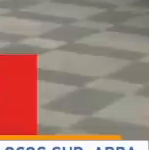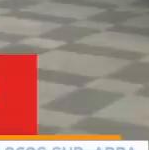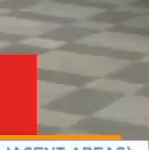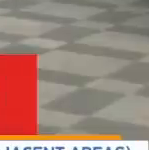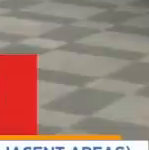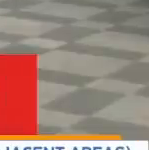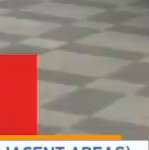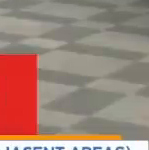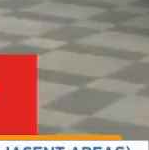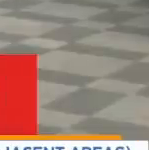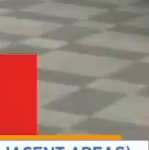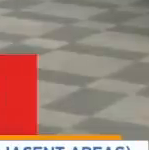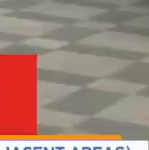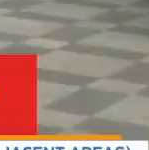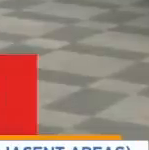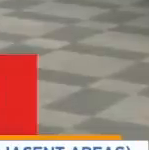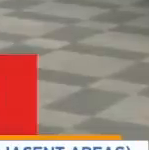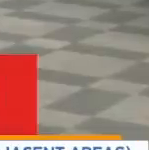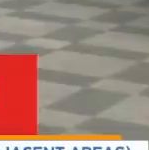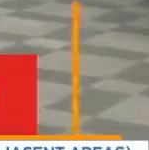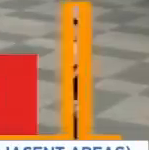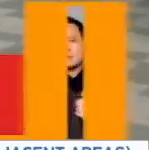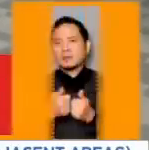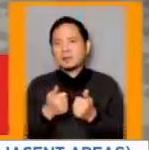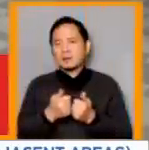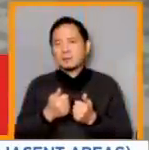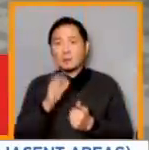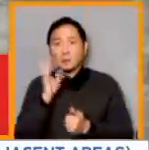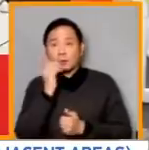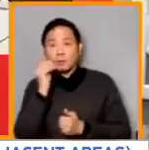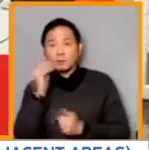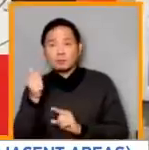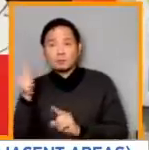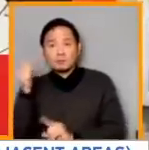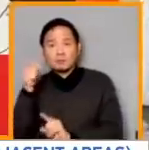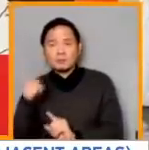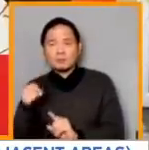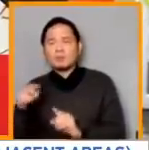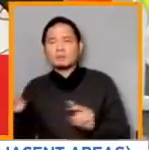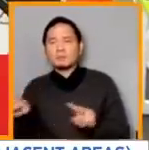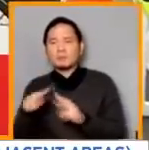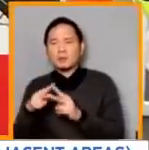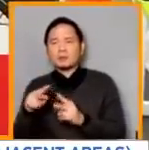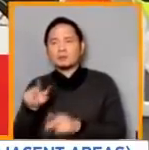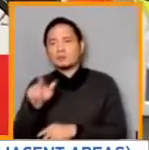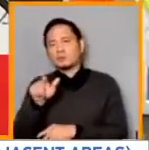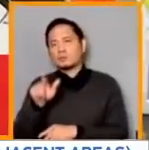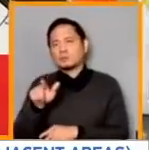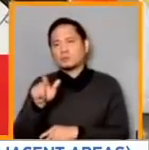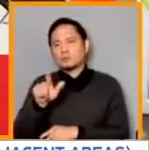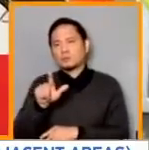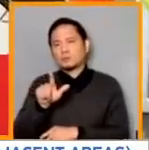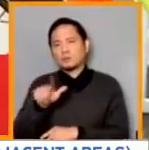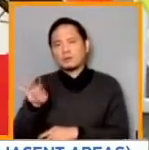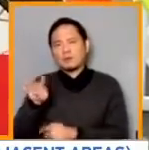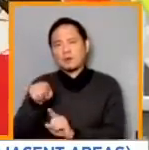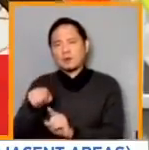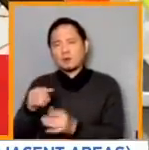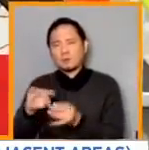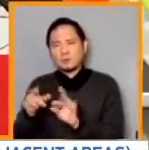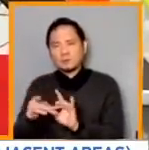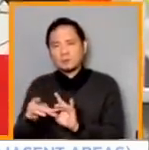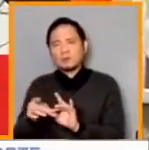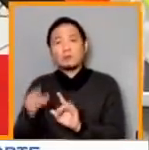ng Organizing Committee ng Paris 2024 Olympics at ng French Ministry of Europe and Foreign Affairs sa araw mismo